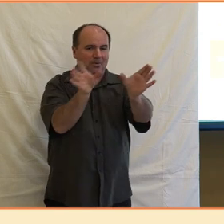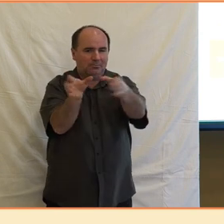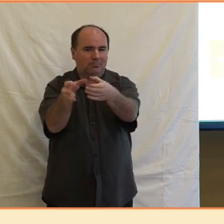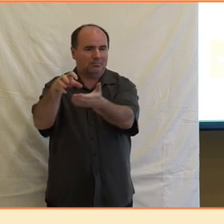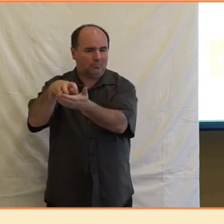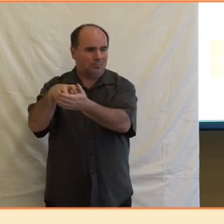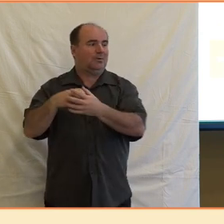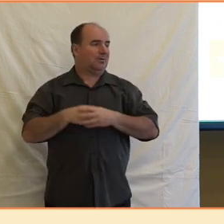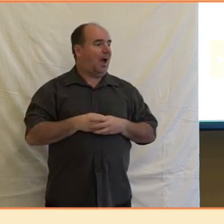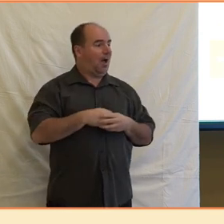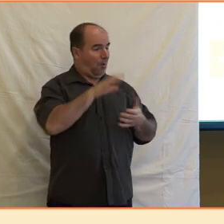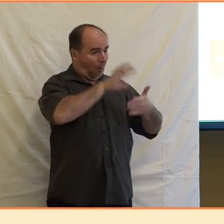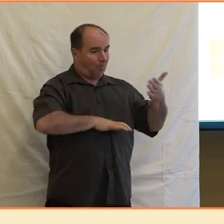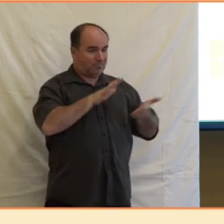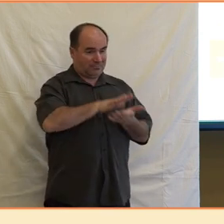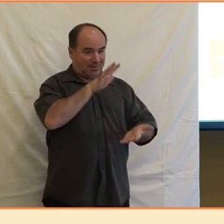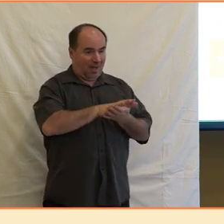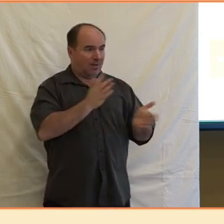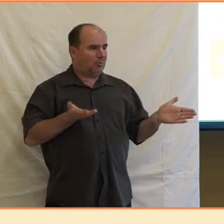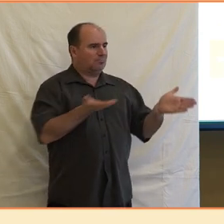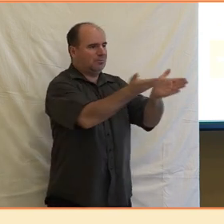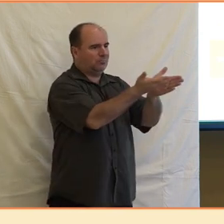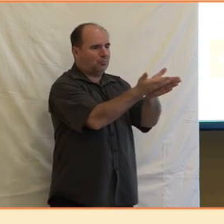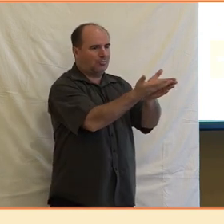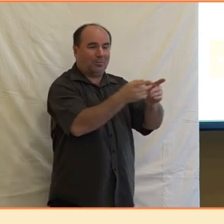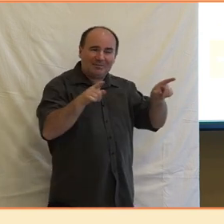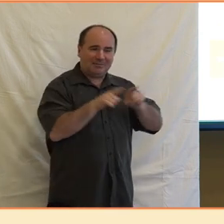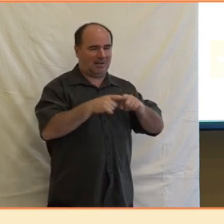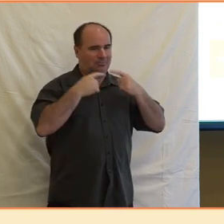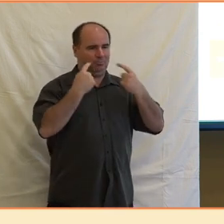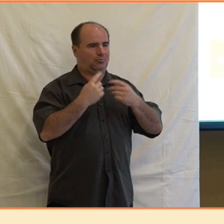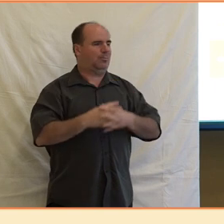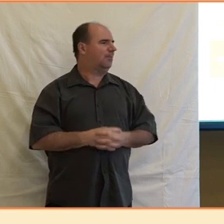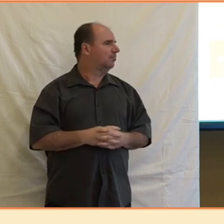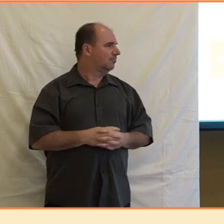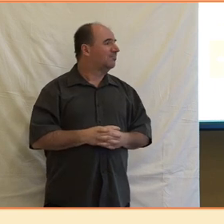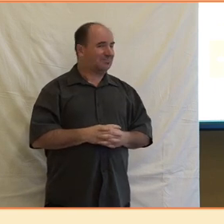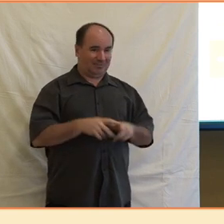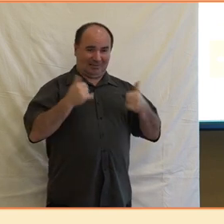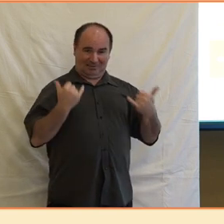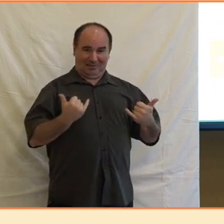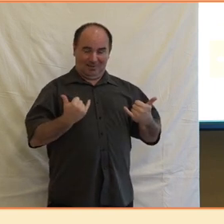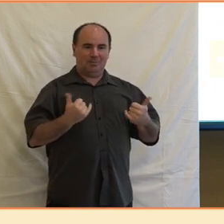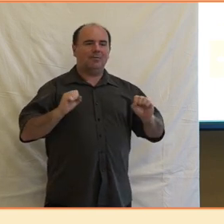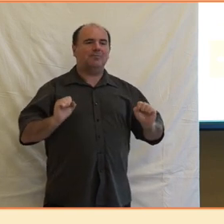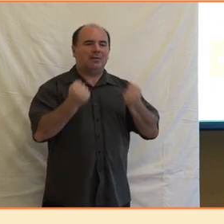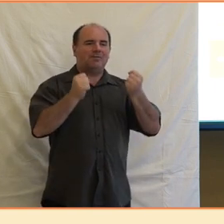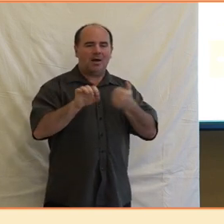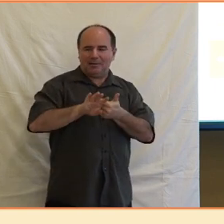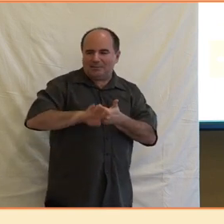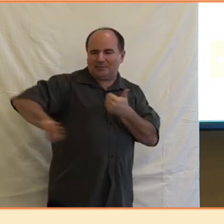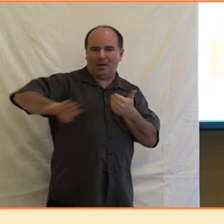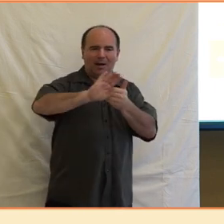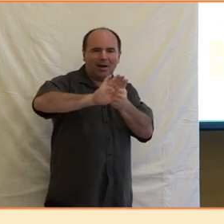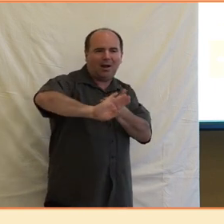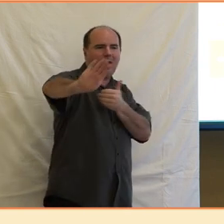stejným způsobem. A dochází tak určitým způsobem k segregaci ve společnosti. Tam může mít pozitivní